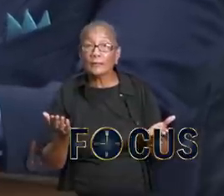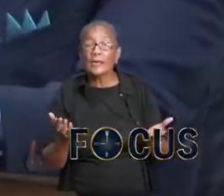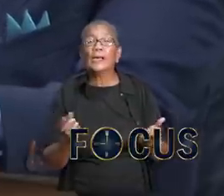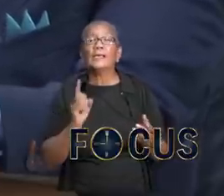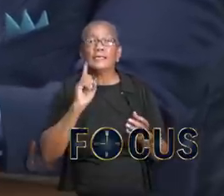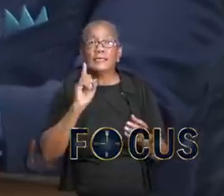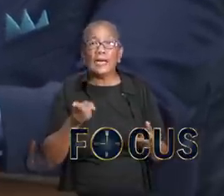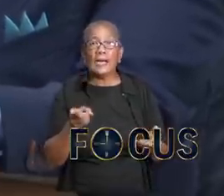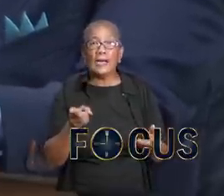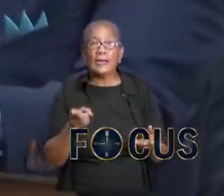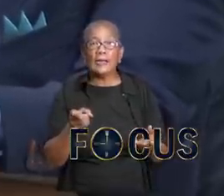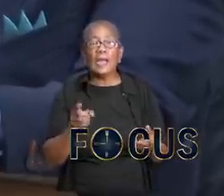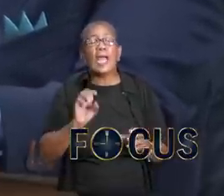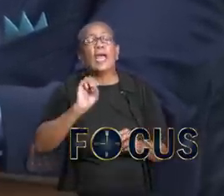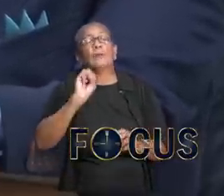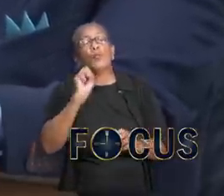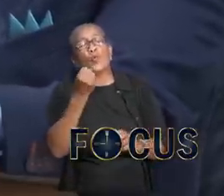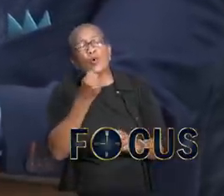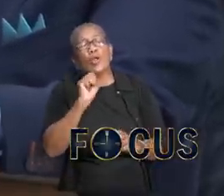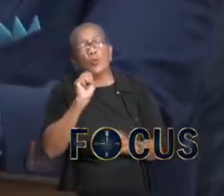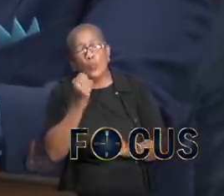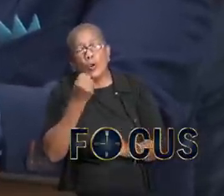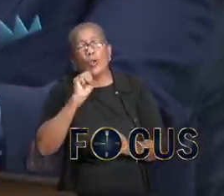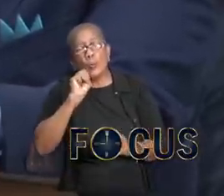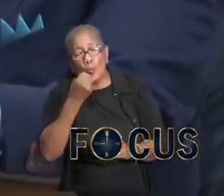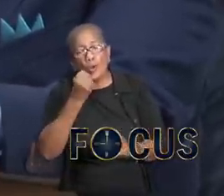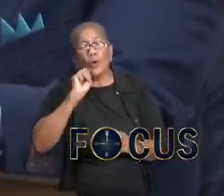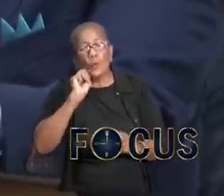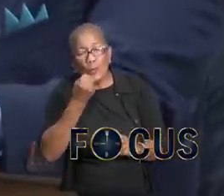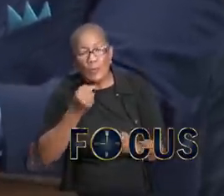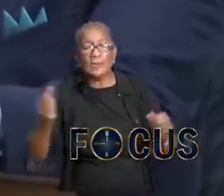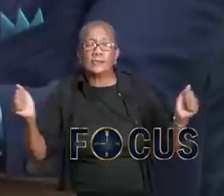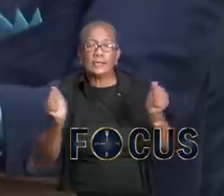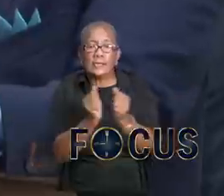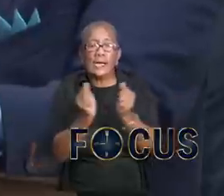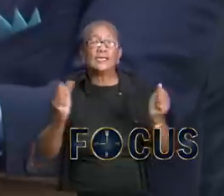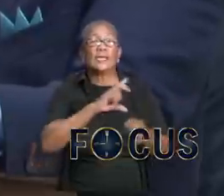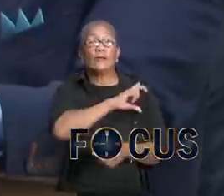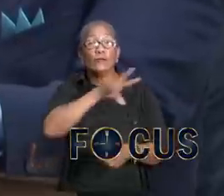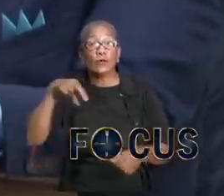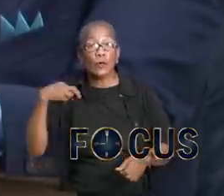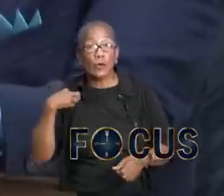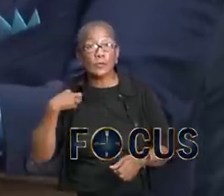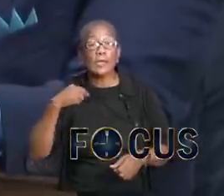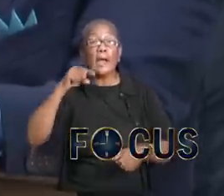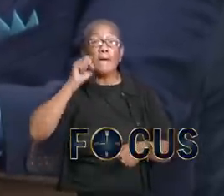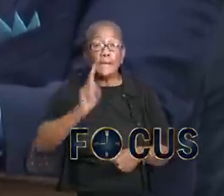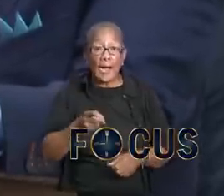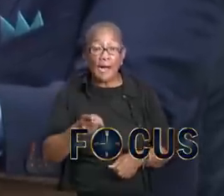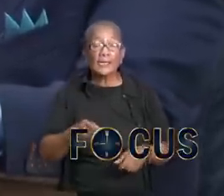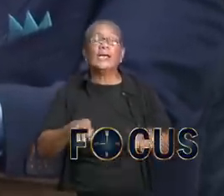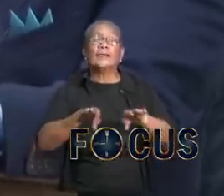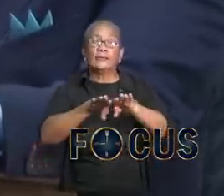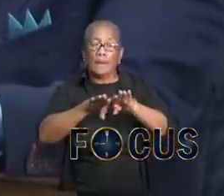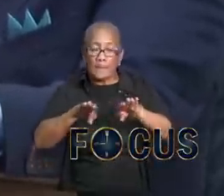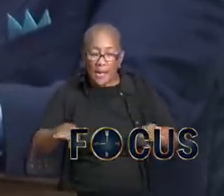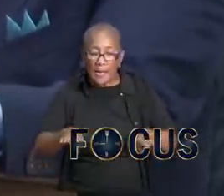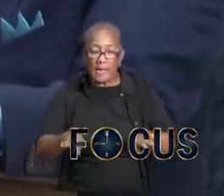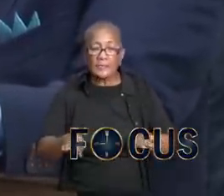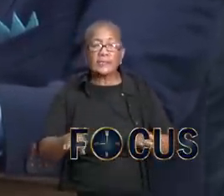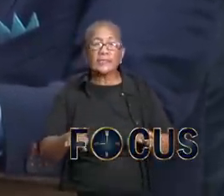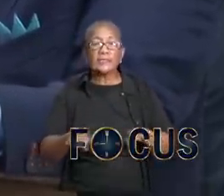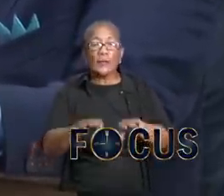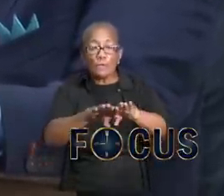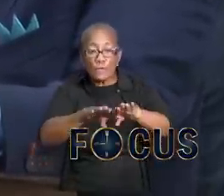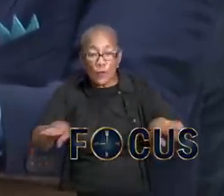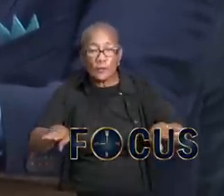zal het moeilijkste jaar zijn voor ons. Maar dit jaar leggen we de basis, leggen we het